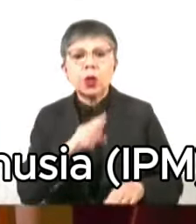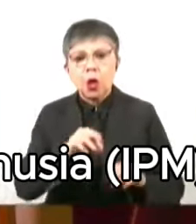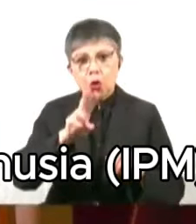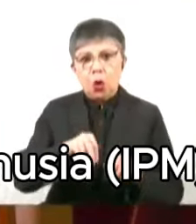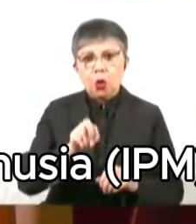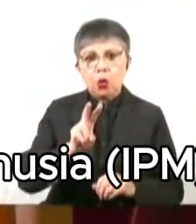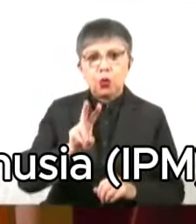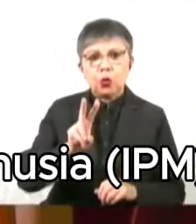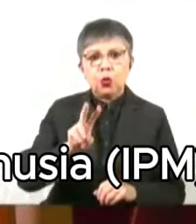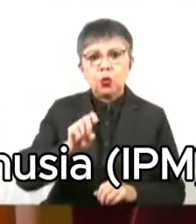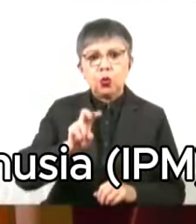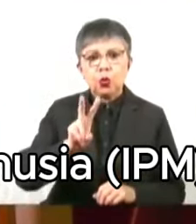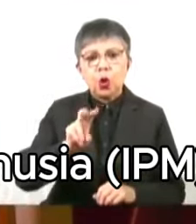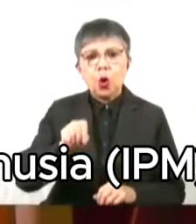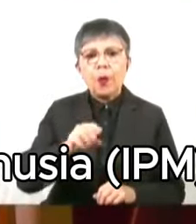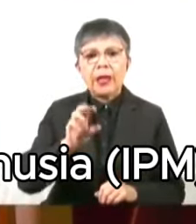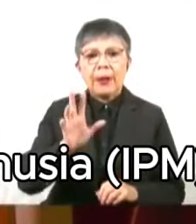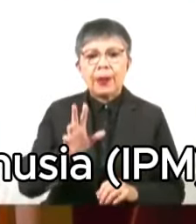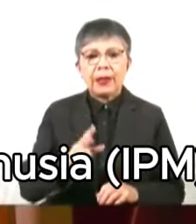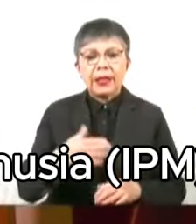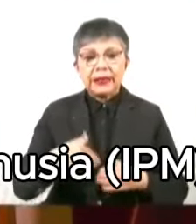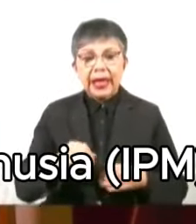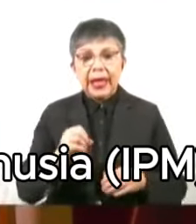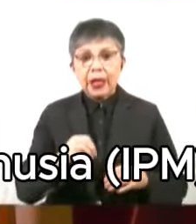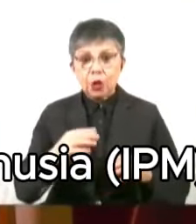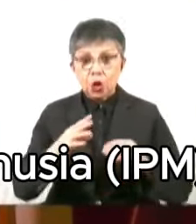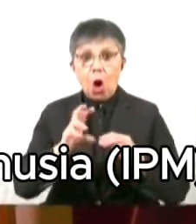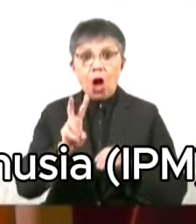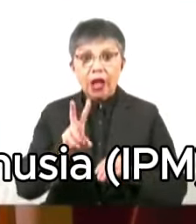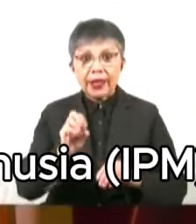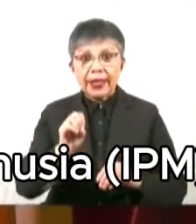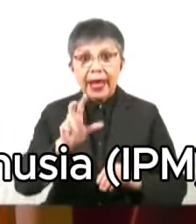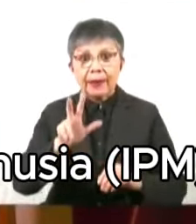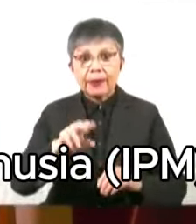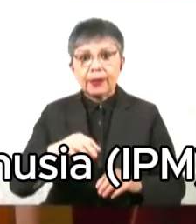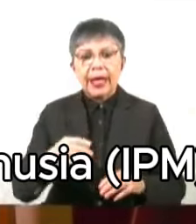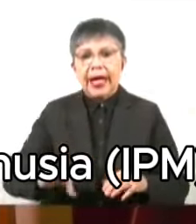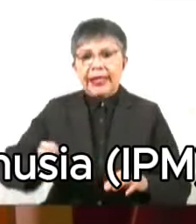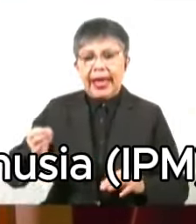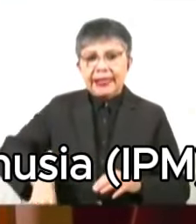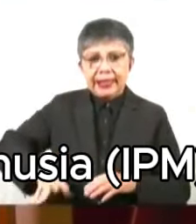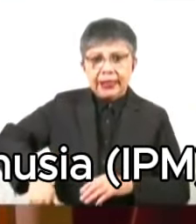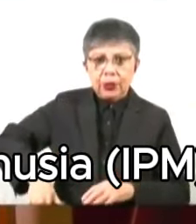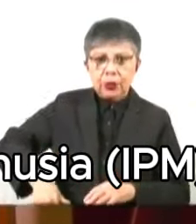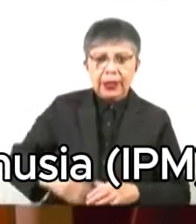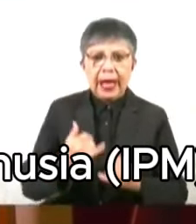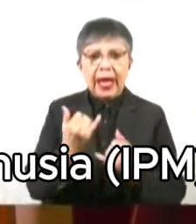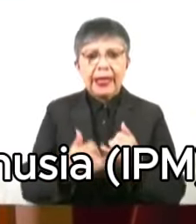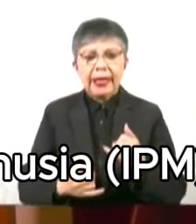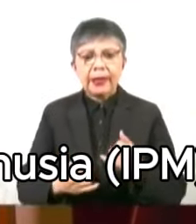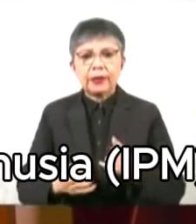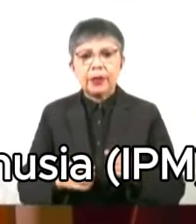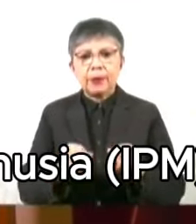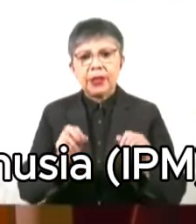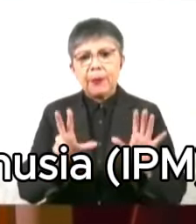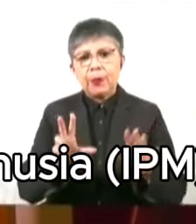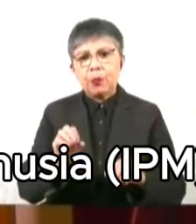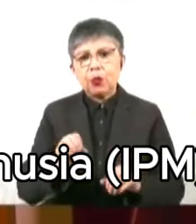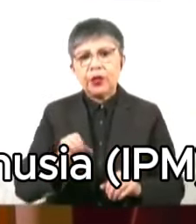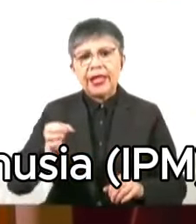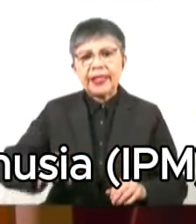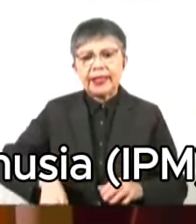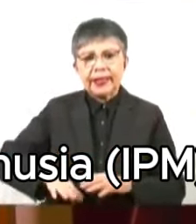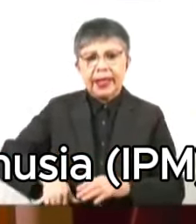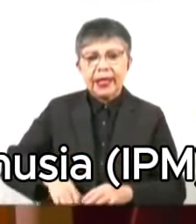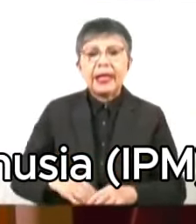0,8 saya 5 tahun naik 3% desa tertinggal masih ada di akhir jabatan Abang 48 desa tertinggal